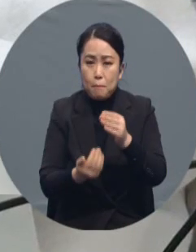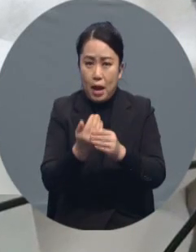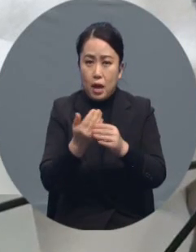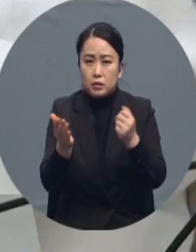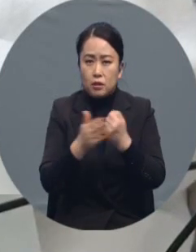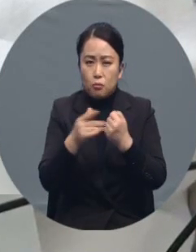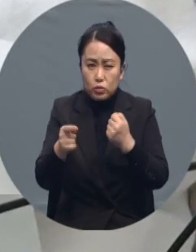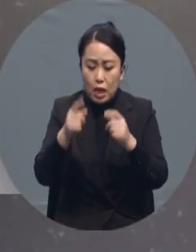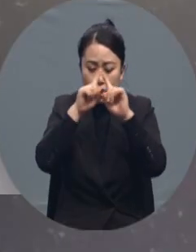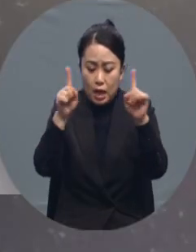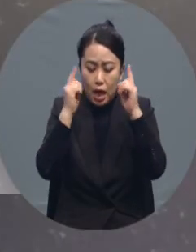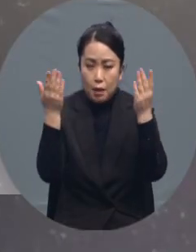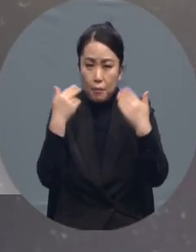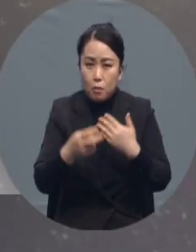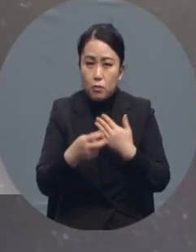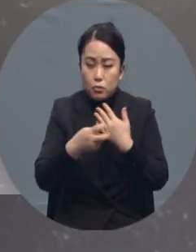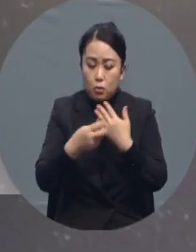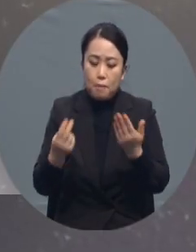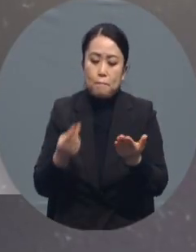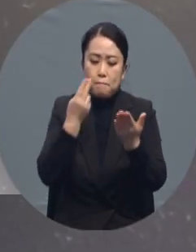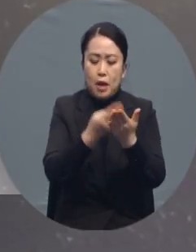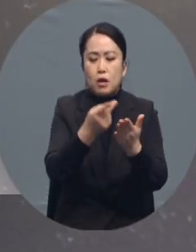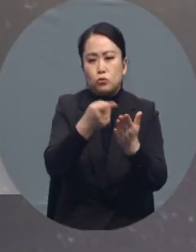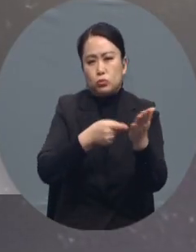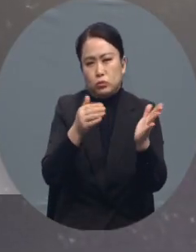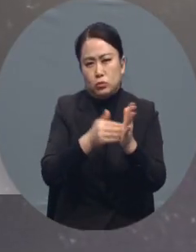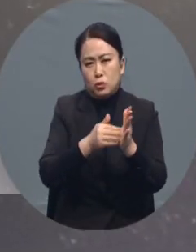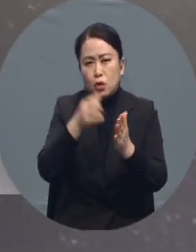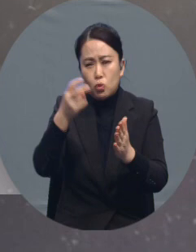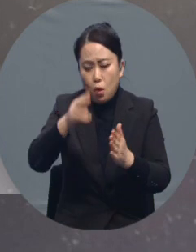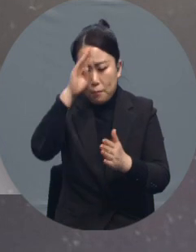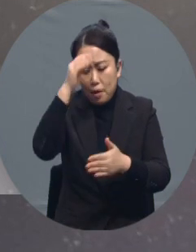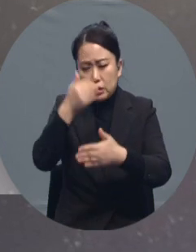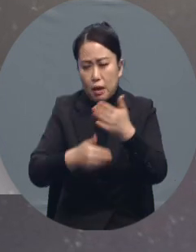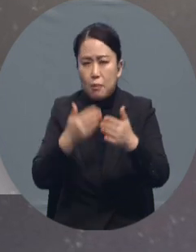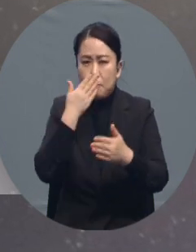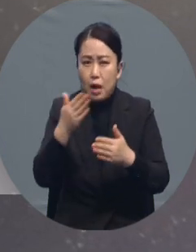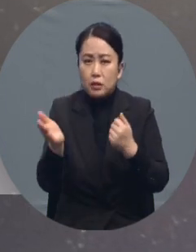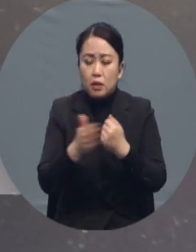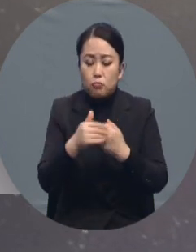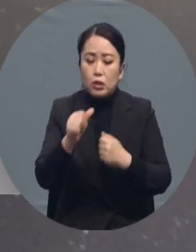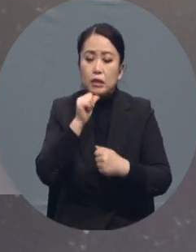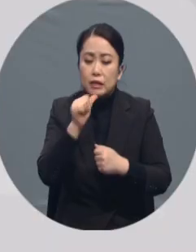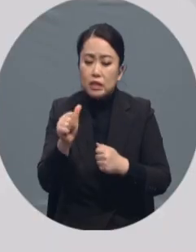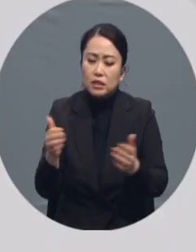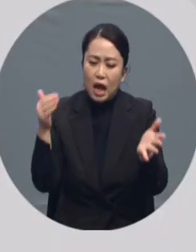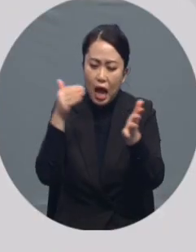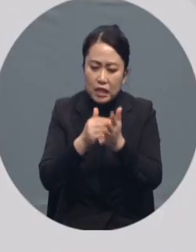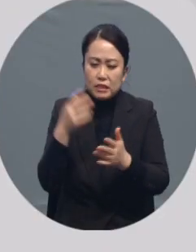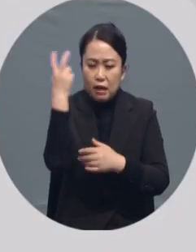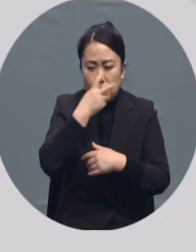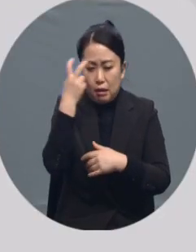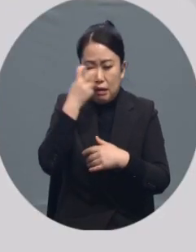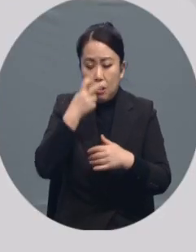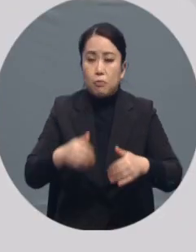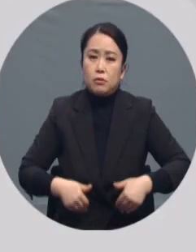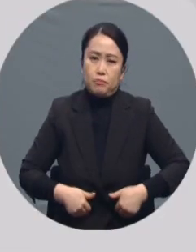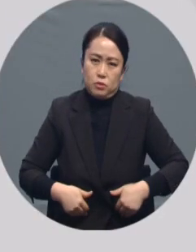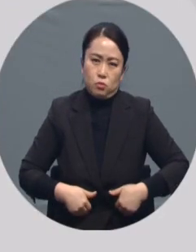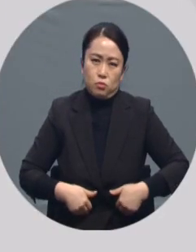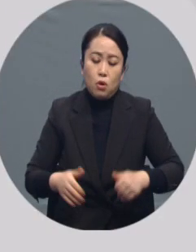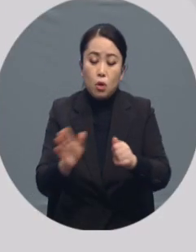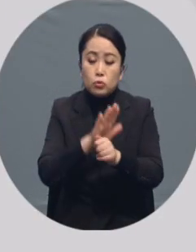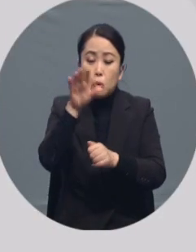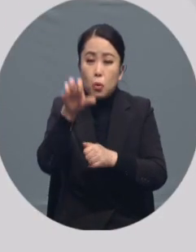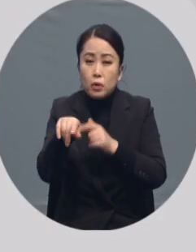옮겨져 수술을 받았습니다. 후유증이 있을 수도 있어 5살까지 추적 검사를 받아야 합니다. 조리원 측은